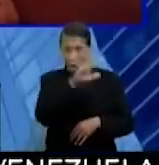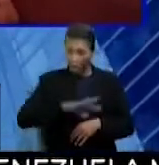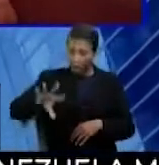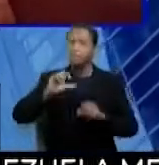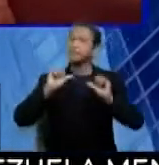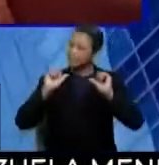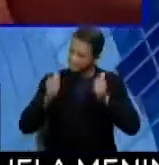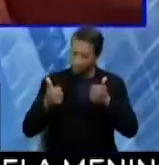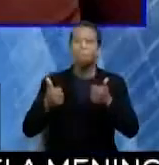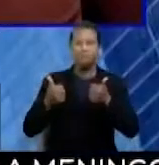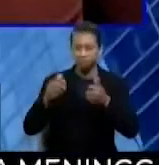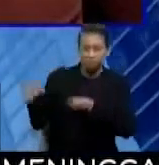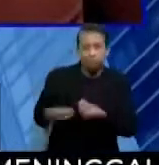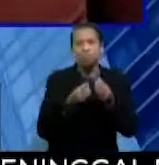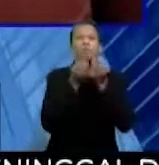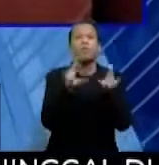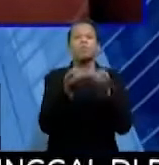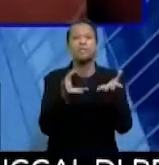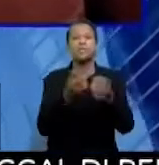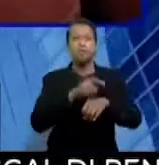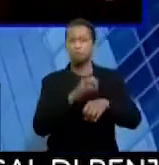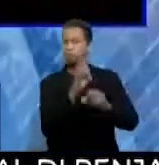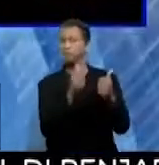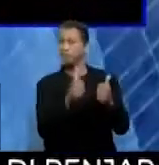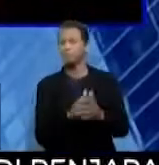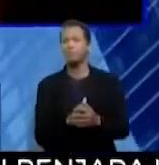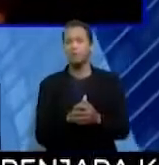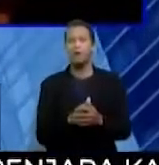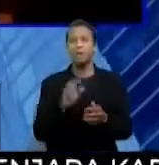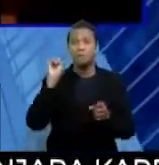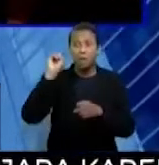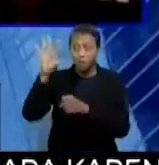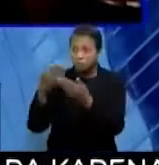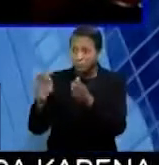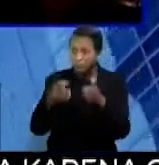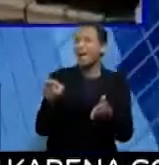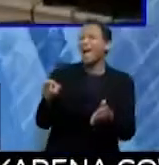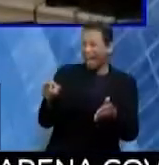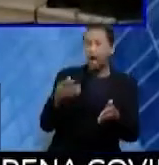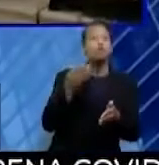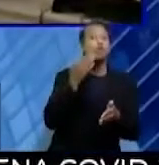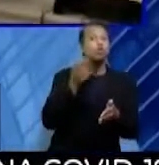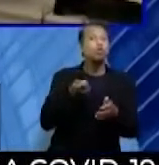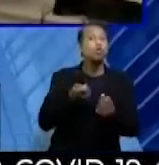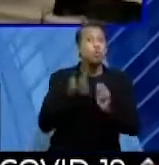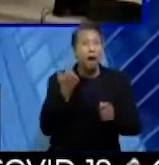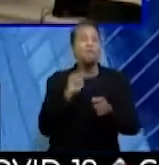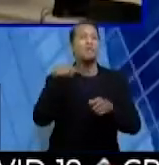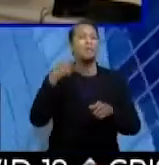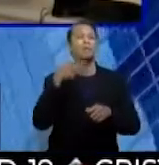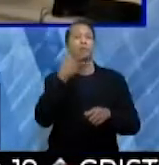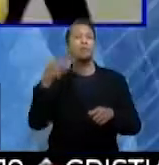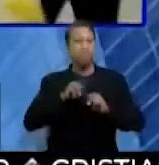ya waktunya dengan pembukaan bioskop, uji coba pembukaan bioskop yang sudah berhasil dilakukan. Dan yang kedua adalah pemanfaatan